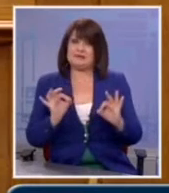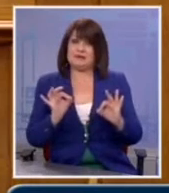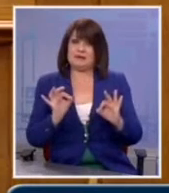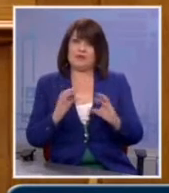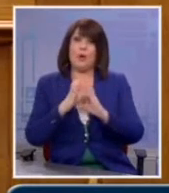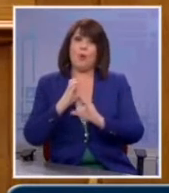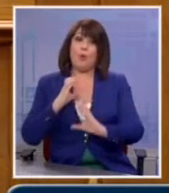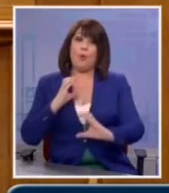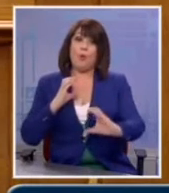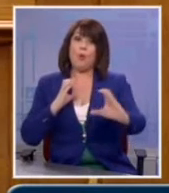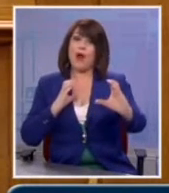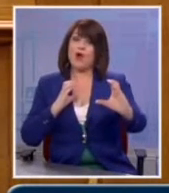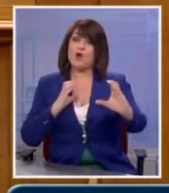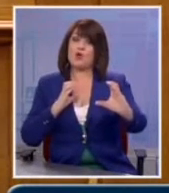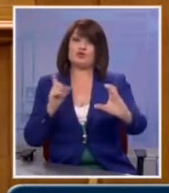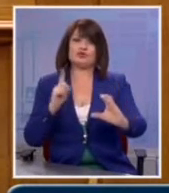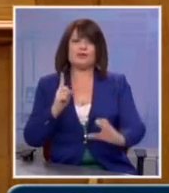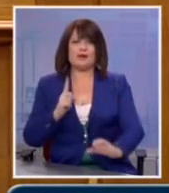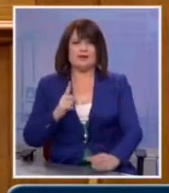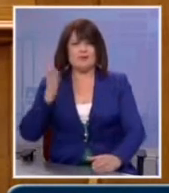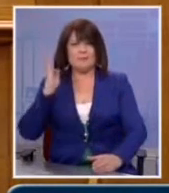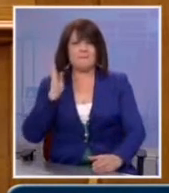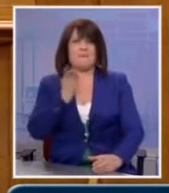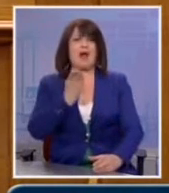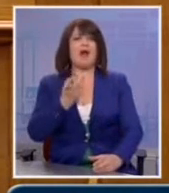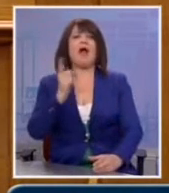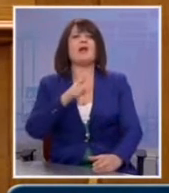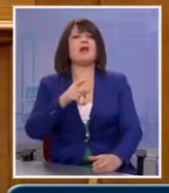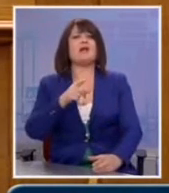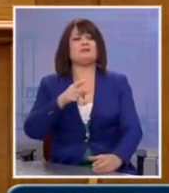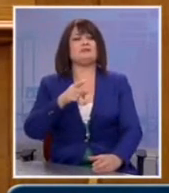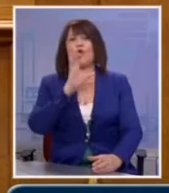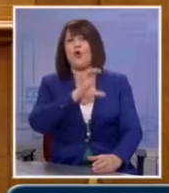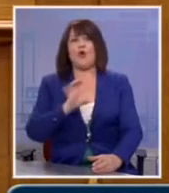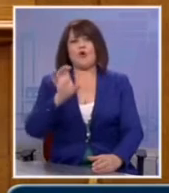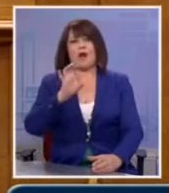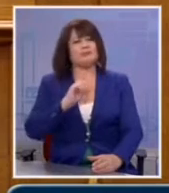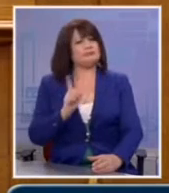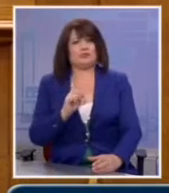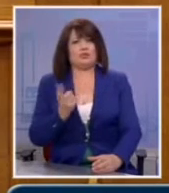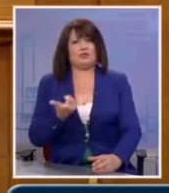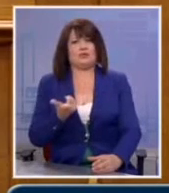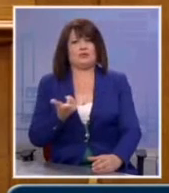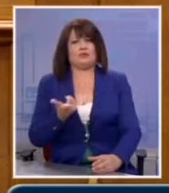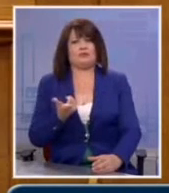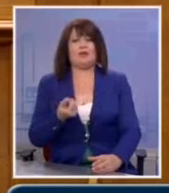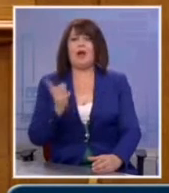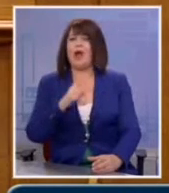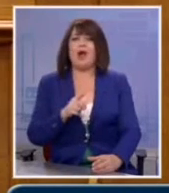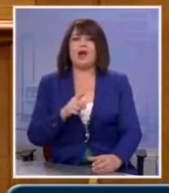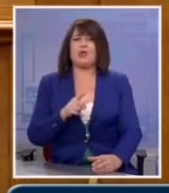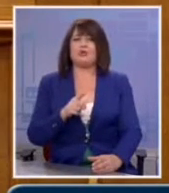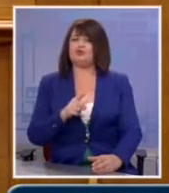ο αγωγός αυτός δεν στρέφεται εναντίον κάποιας τρίτης χώρας, δεν στρέφεται εναντίον τρίτων